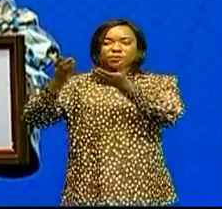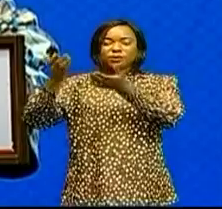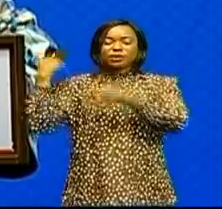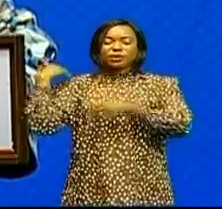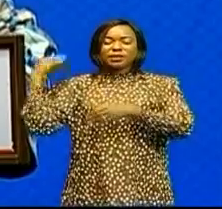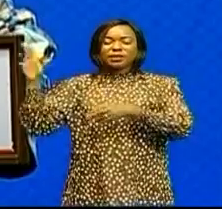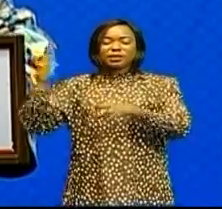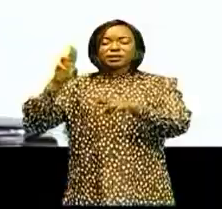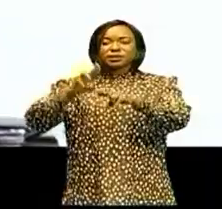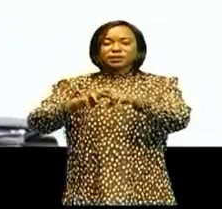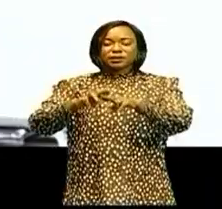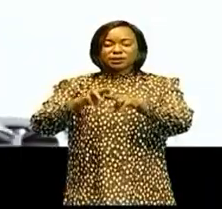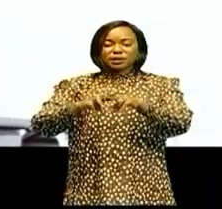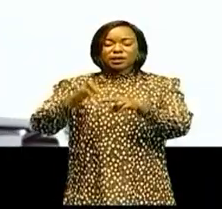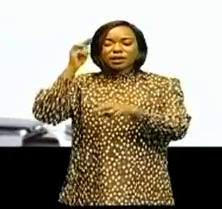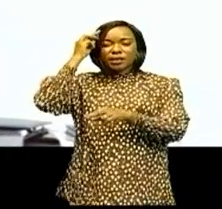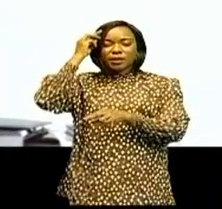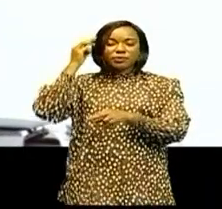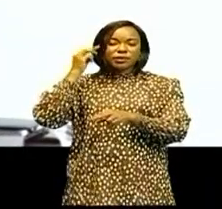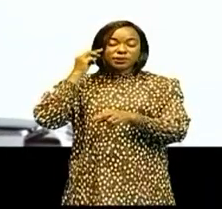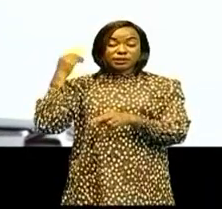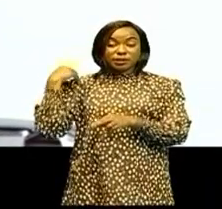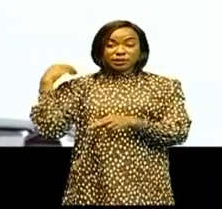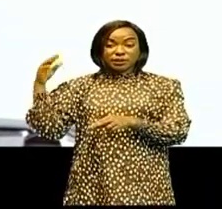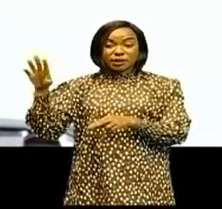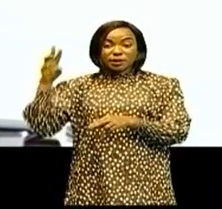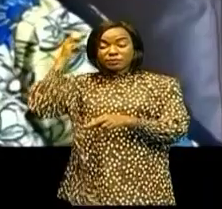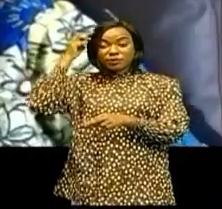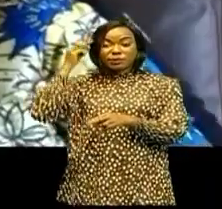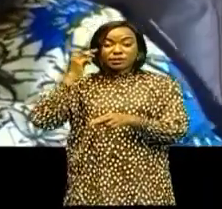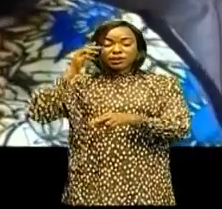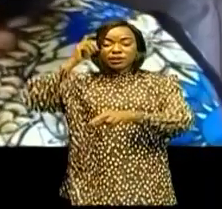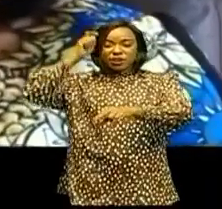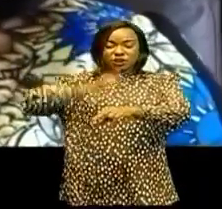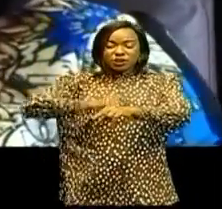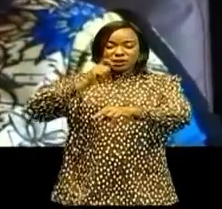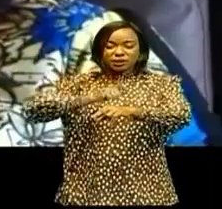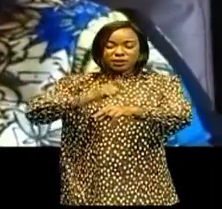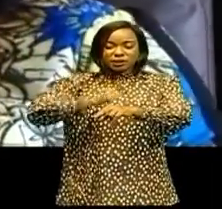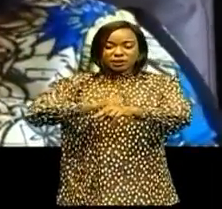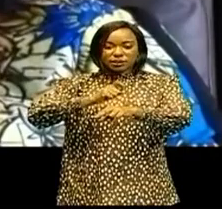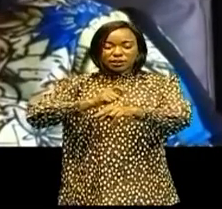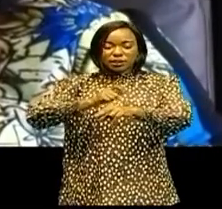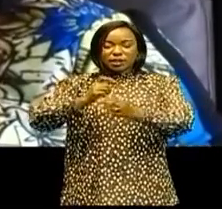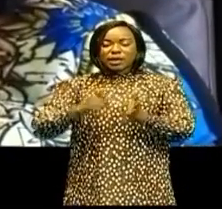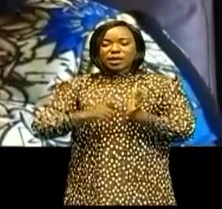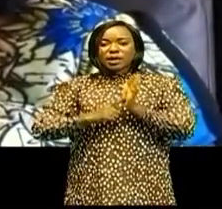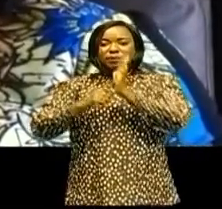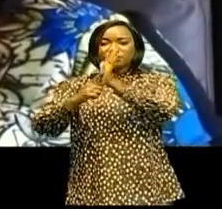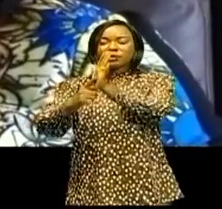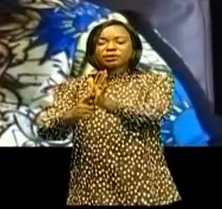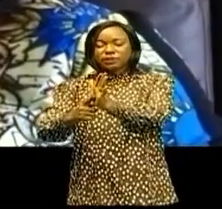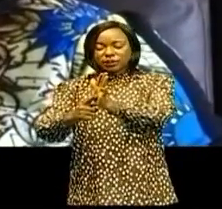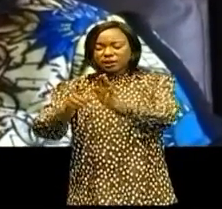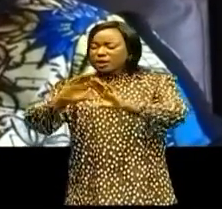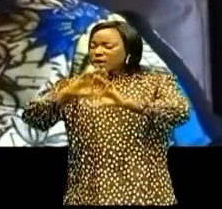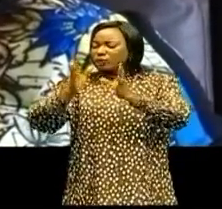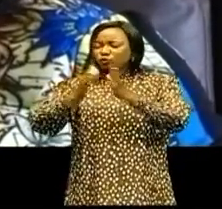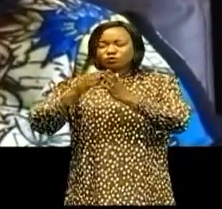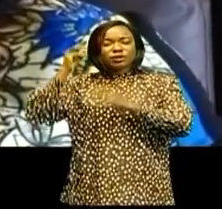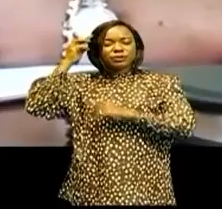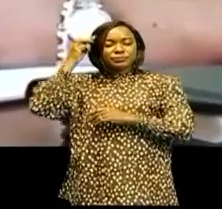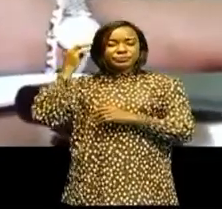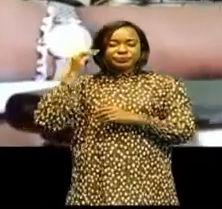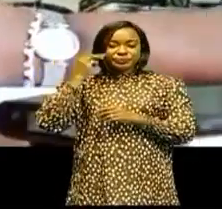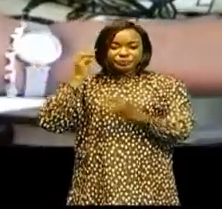siège, la ministre d'État, ministre de la Justice et garde des Sceaux, a présenté à l'attention du Conseil